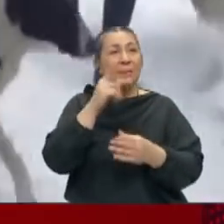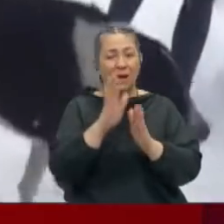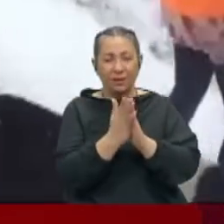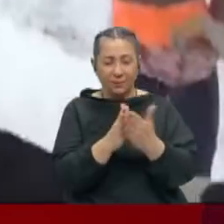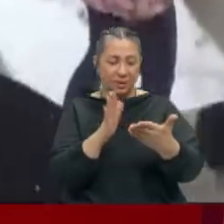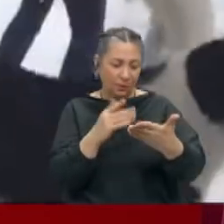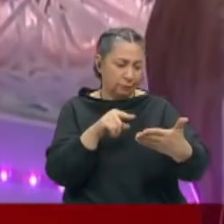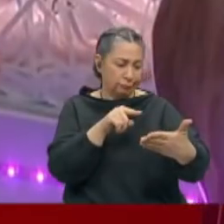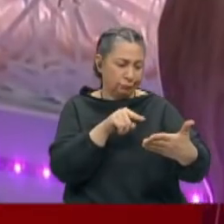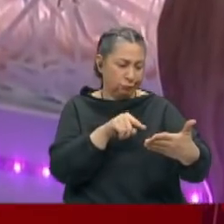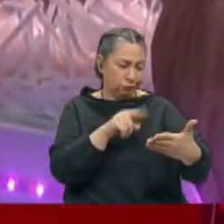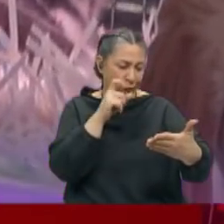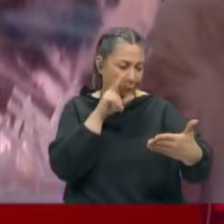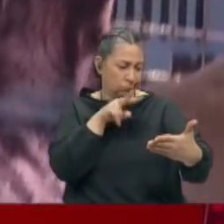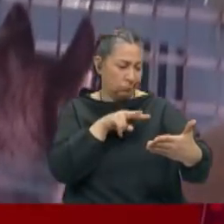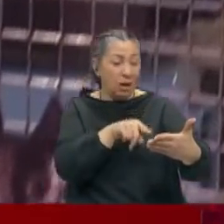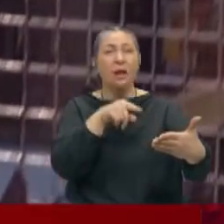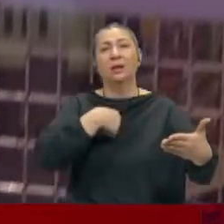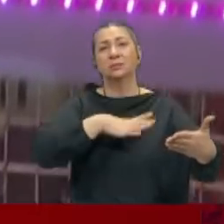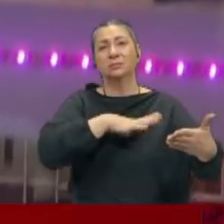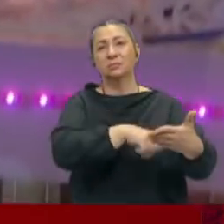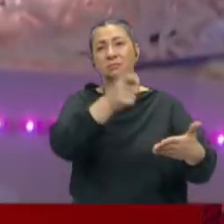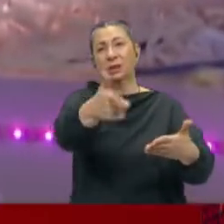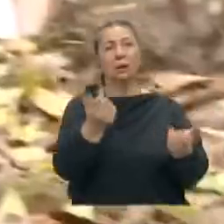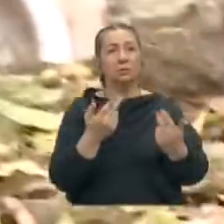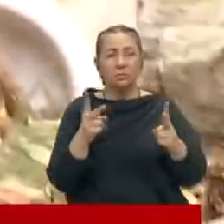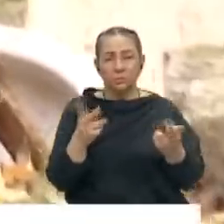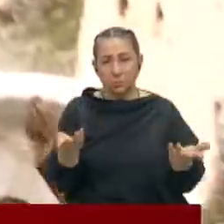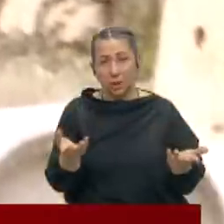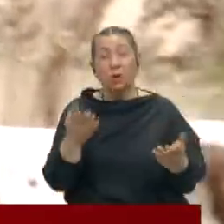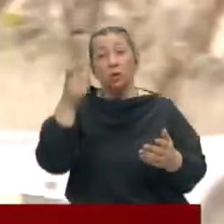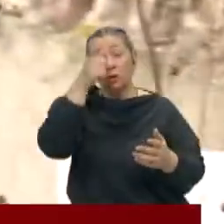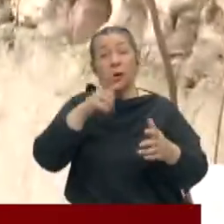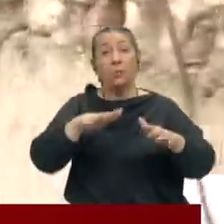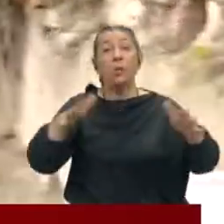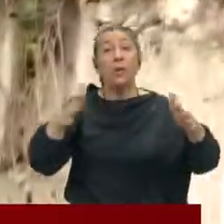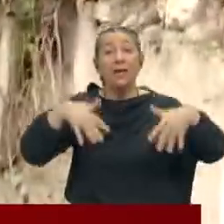kitaptan, defterden bakarak fotoğraflarından hayvan almaya devam edecek. Türkiye Büyük Millet